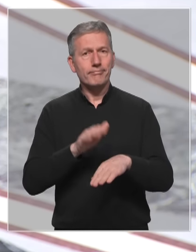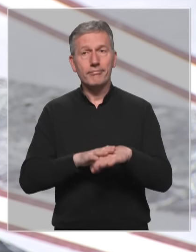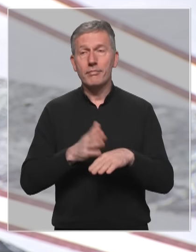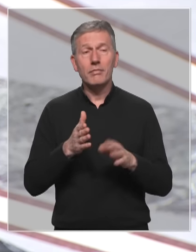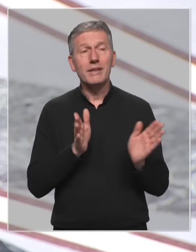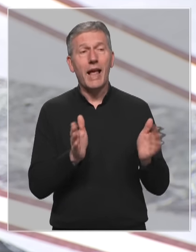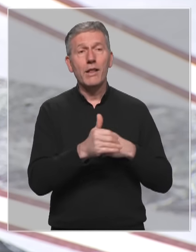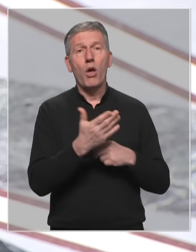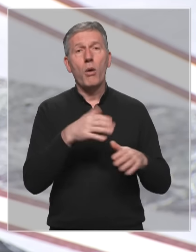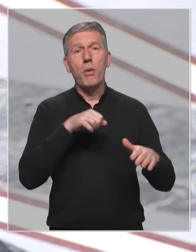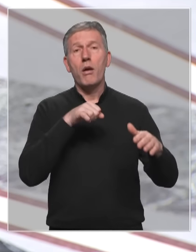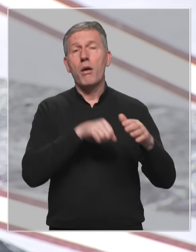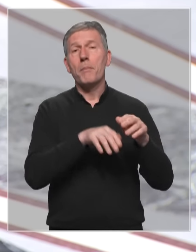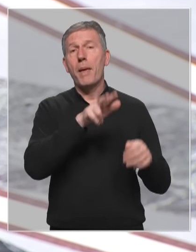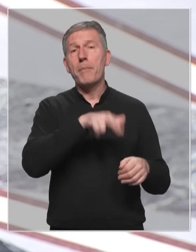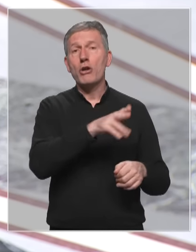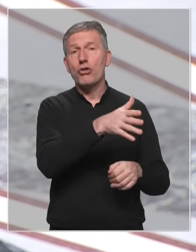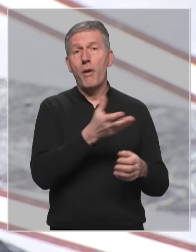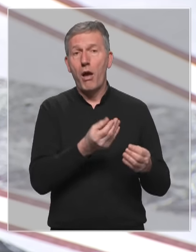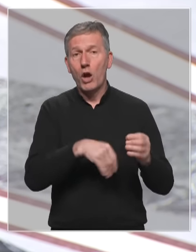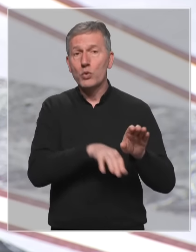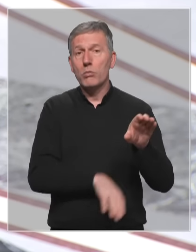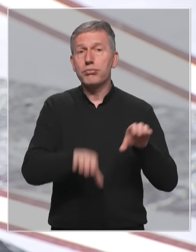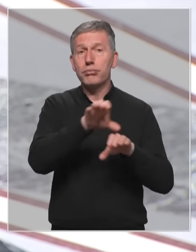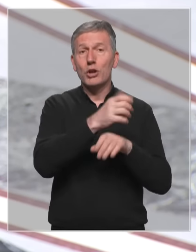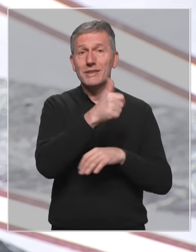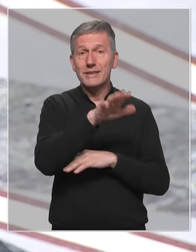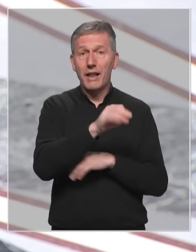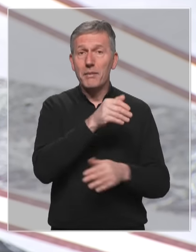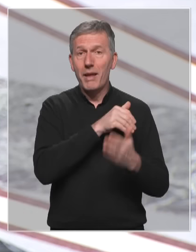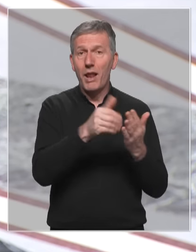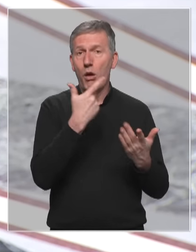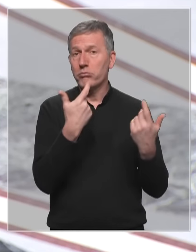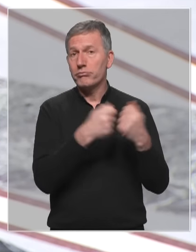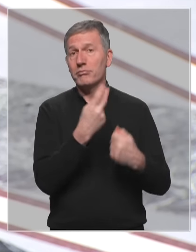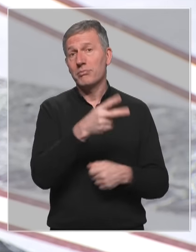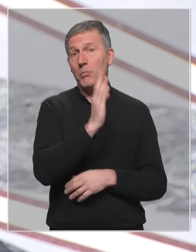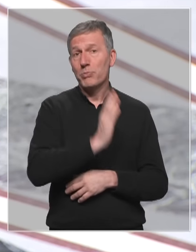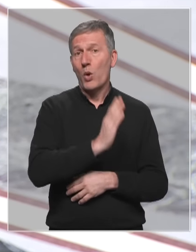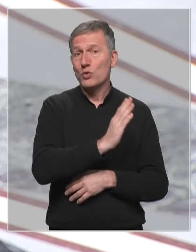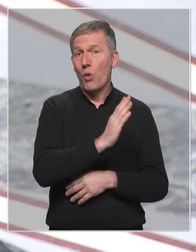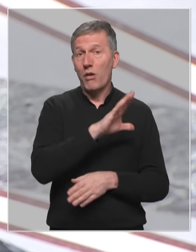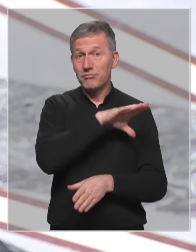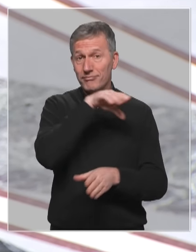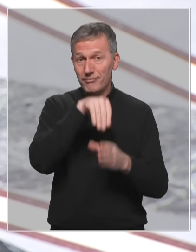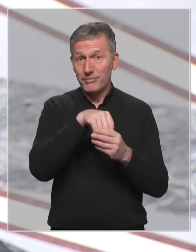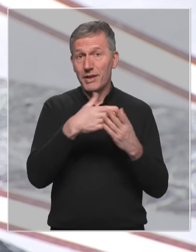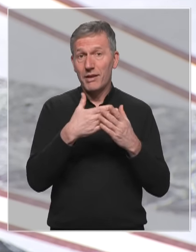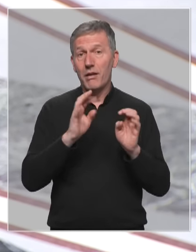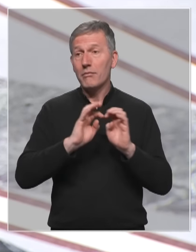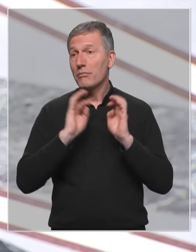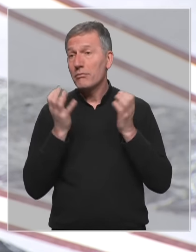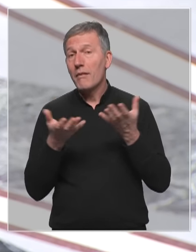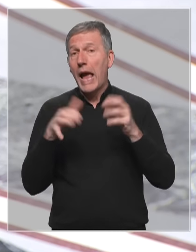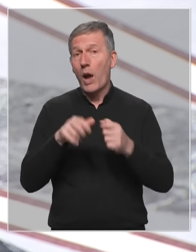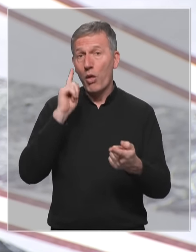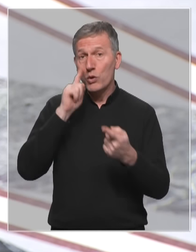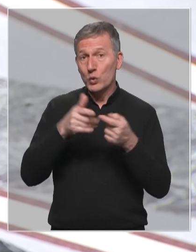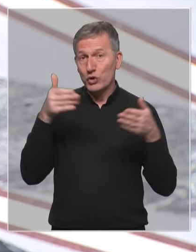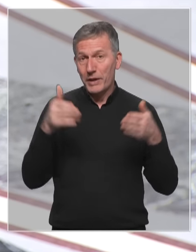secteur de l'hébergement de 250 millions d'euros pour répondre aux besoins en intégrant la question du Ségur. et